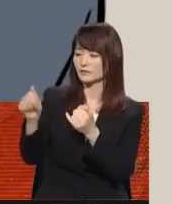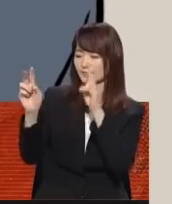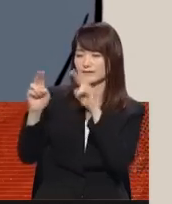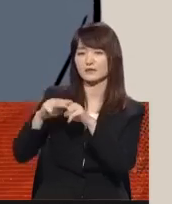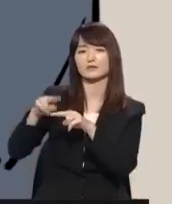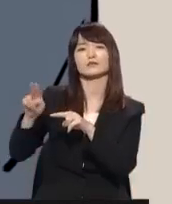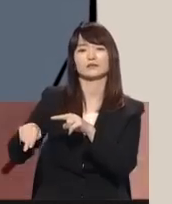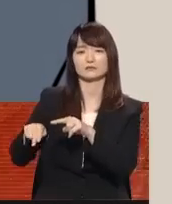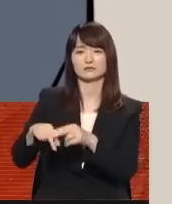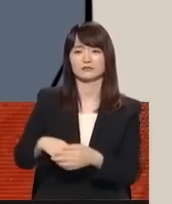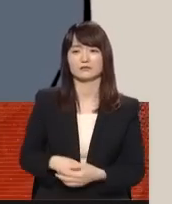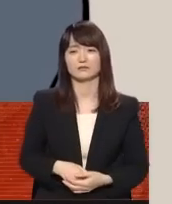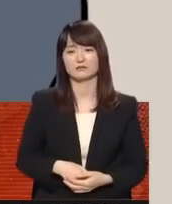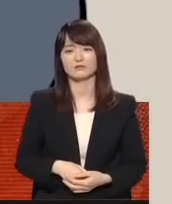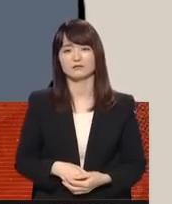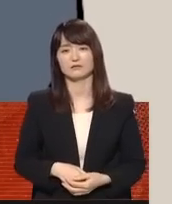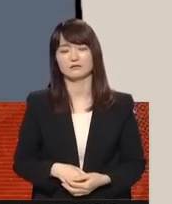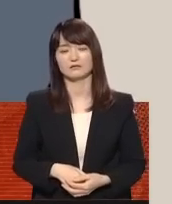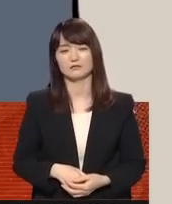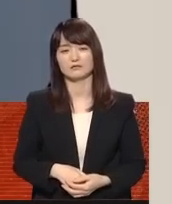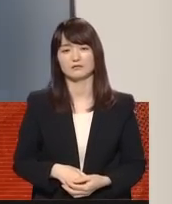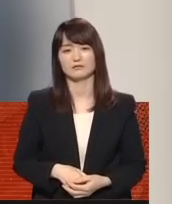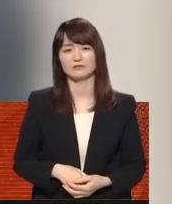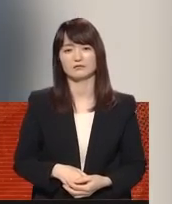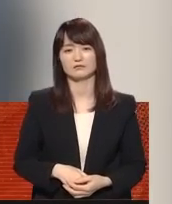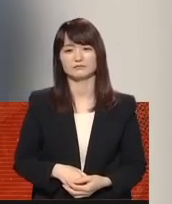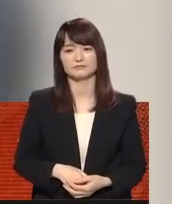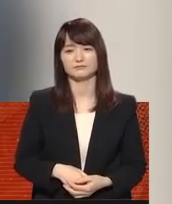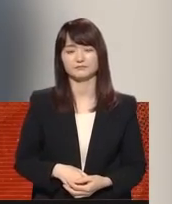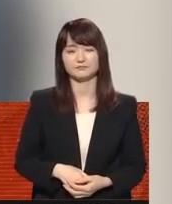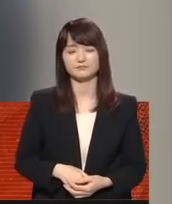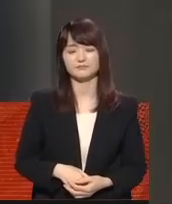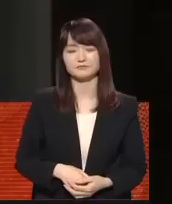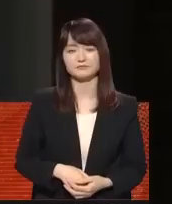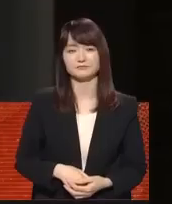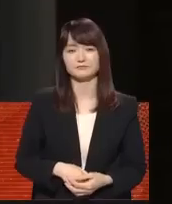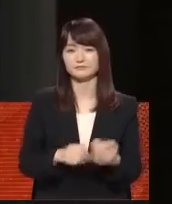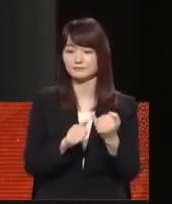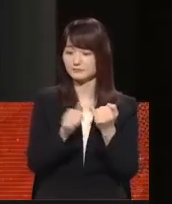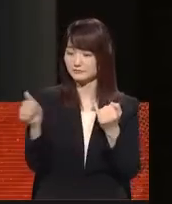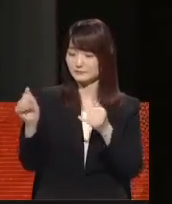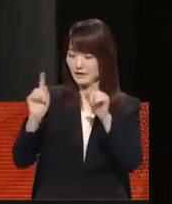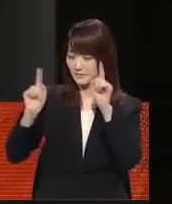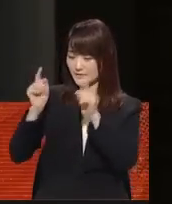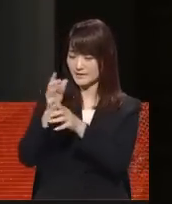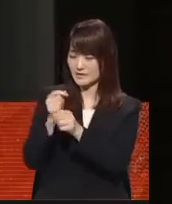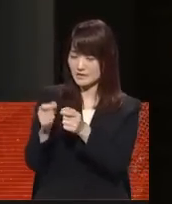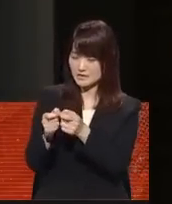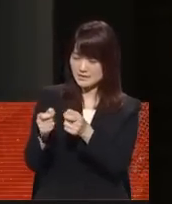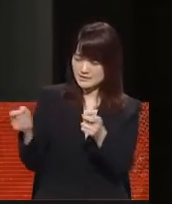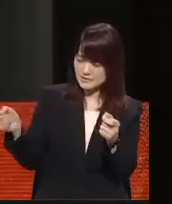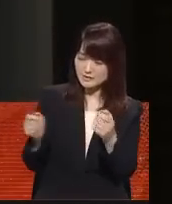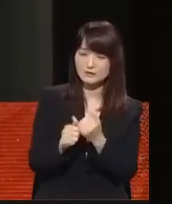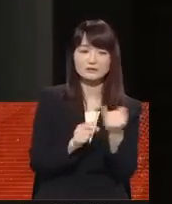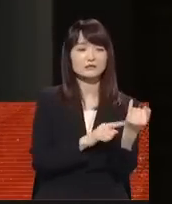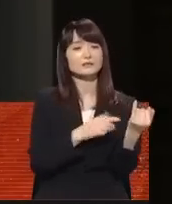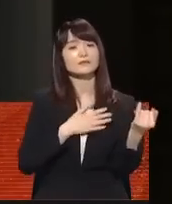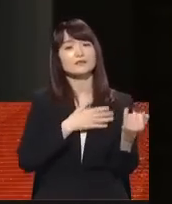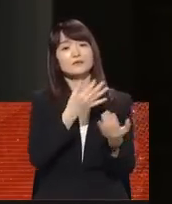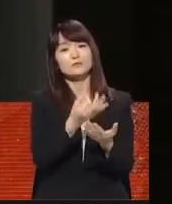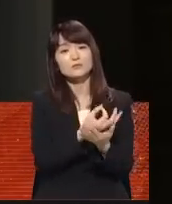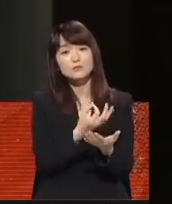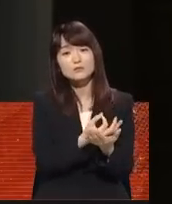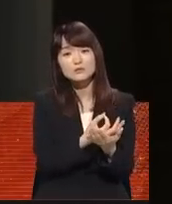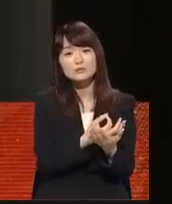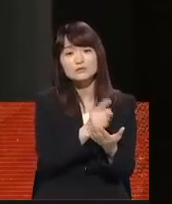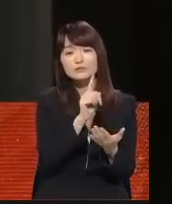퇴사를 해버린 겁니다 그래서 이제 남편의 백수 기간이 늘어나니까 진시가 나라도 벌어야 되겠다 했는데